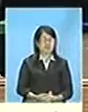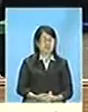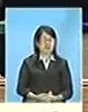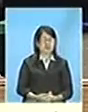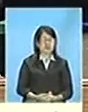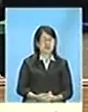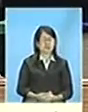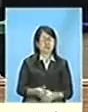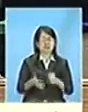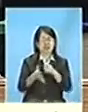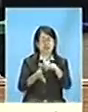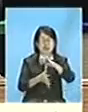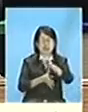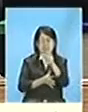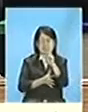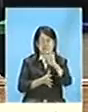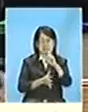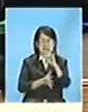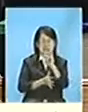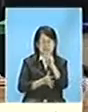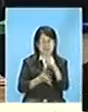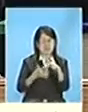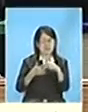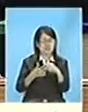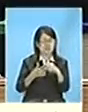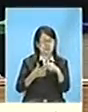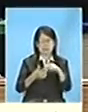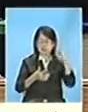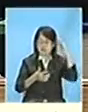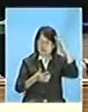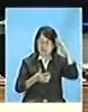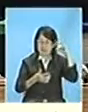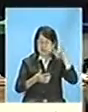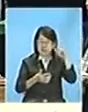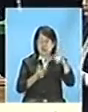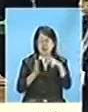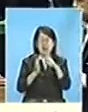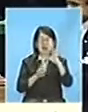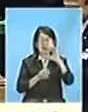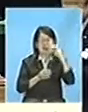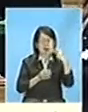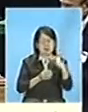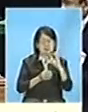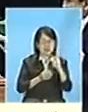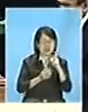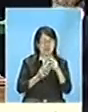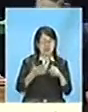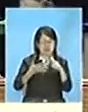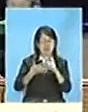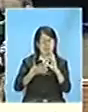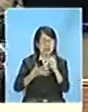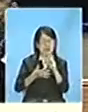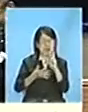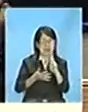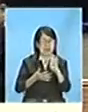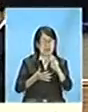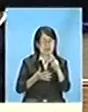นายเจริญภักดีวานิชพลอากาศตรีเฉลิมชัยเครืองามนายชรินทร์หานสืบส